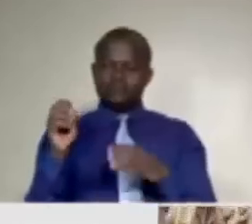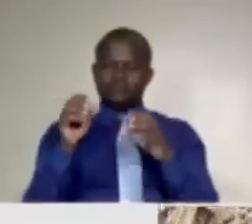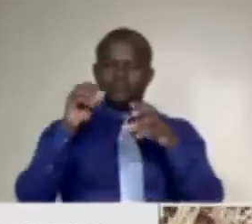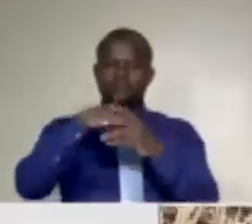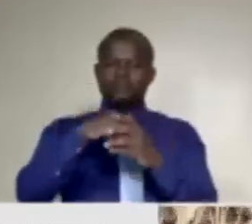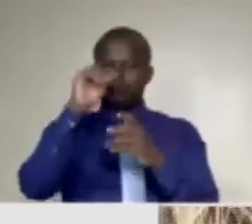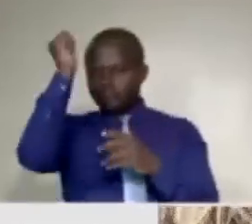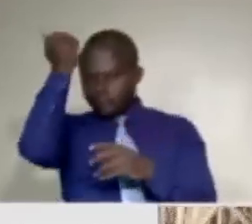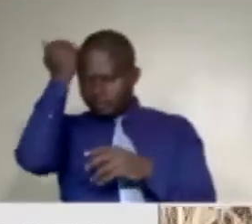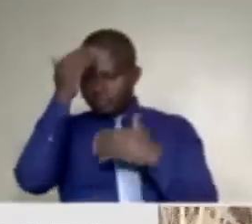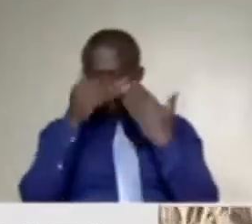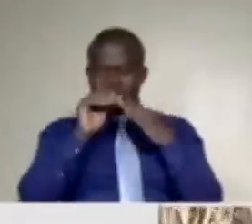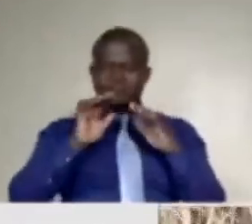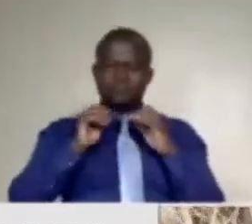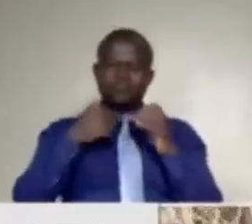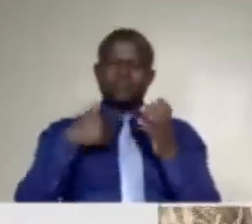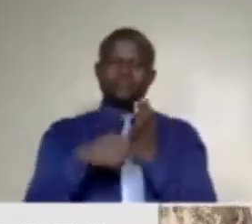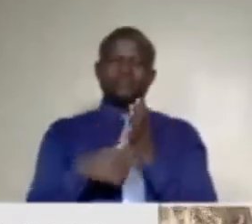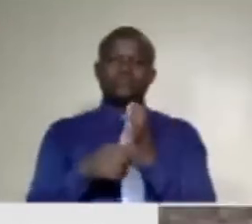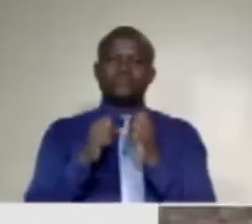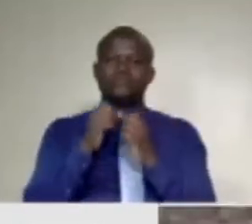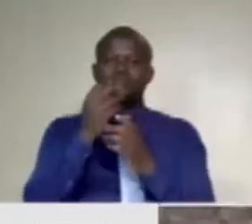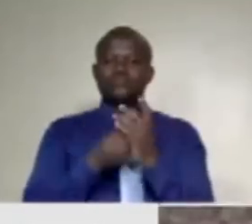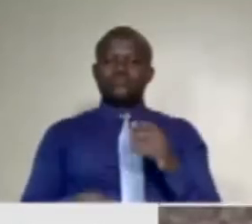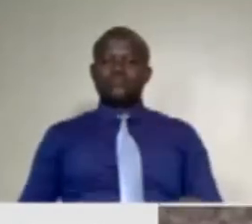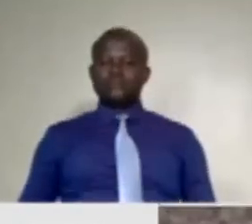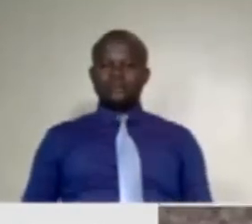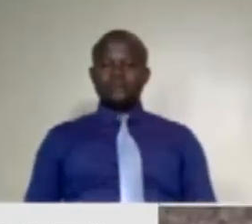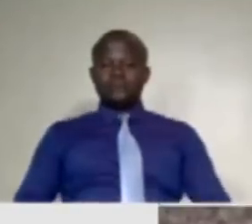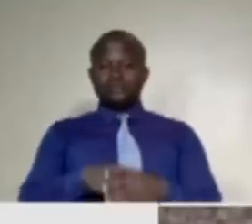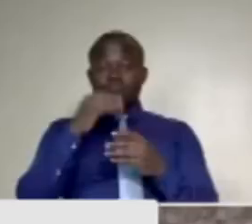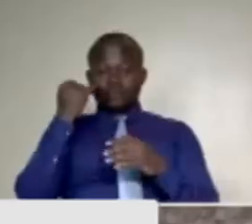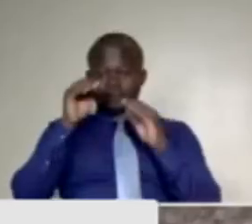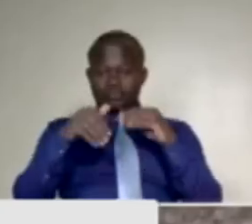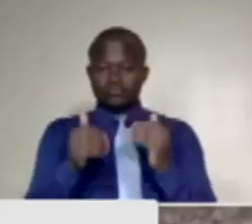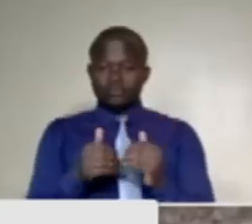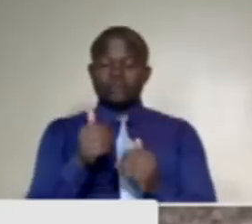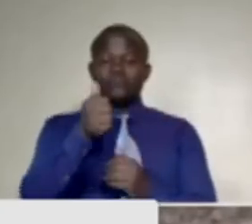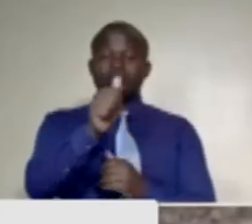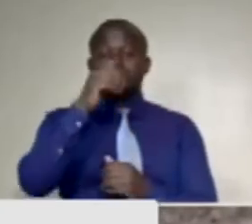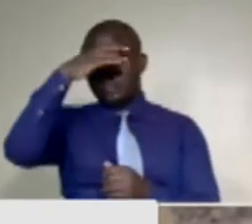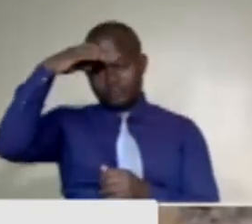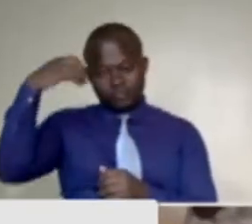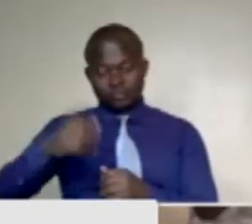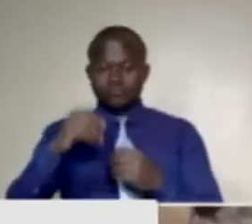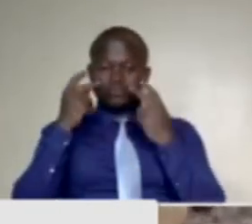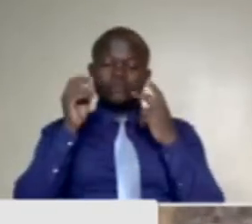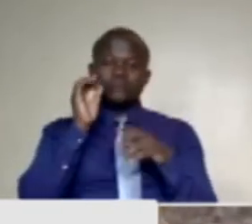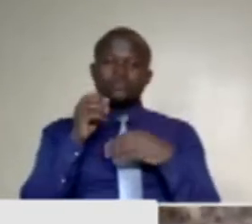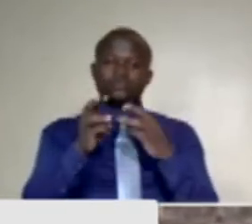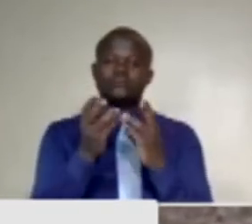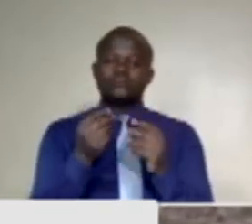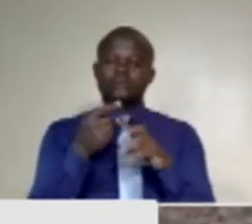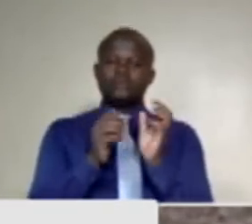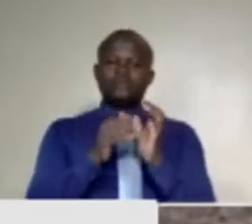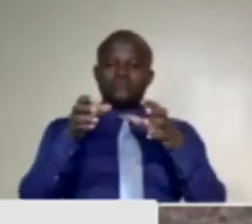kubashyira mu bwishingizi ngo babarinde kuzahura n'ibihombo. Iyo umuhinzi ahinga imbuto ye ku giti cye biragoye kugira ngo umubonere imbuto cyangwa se umunamujye mu buryo bworoshye.